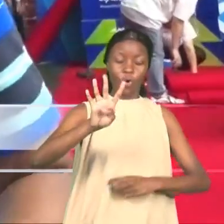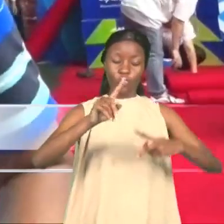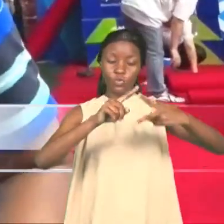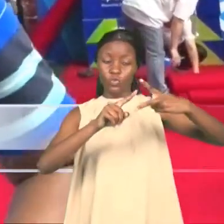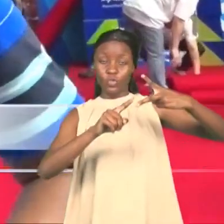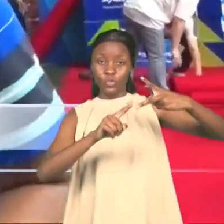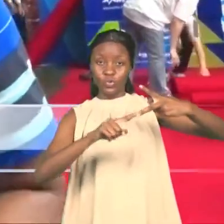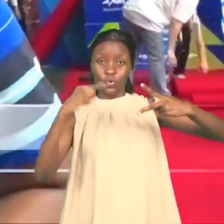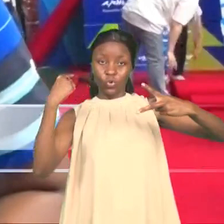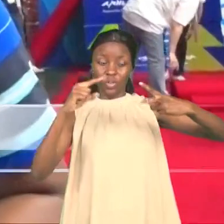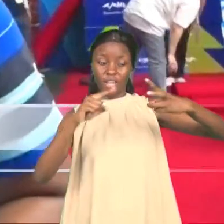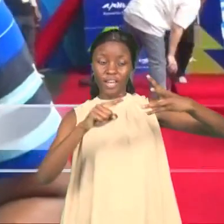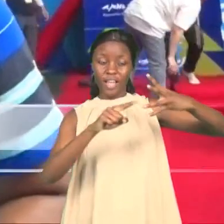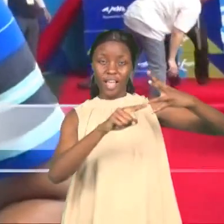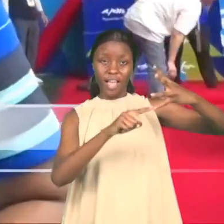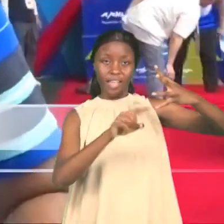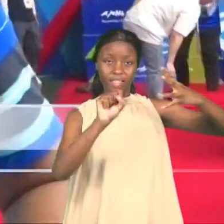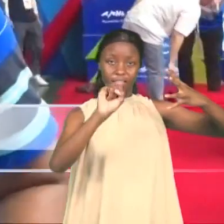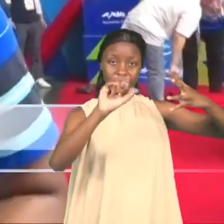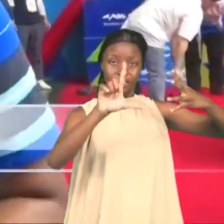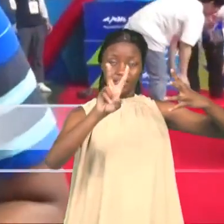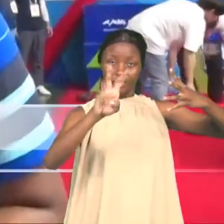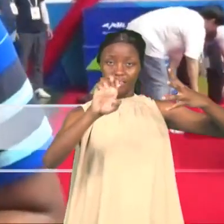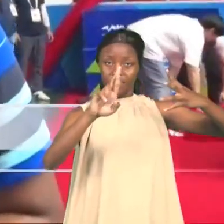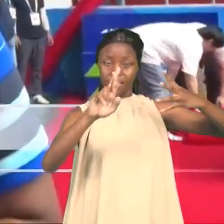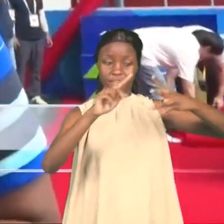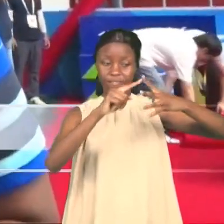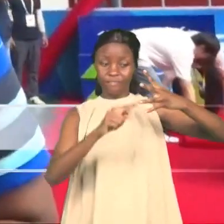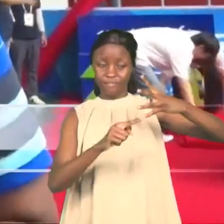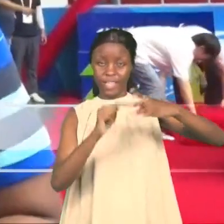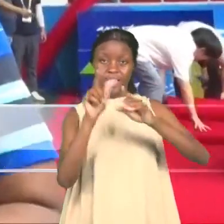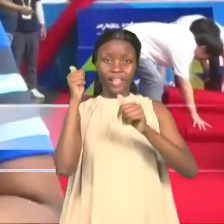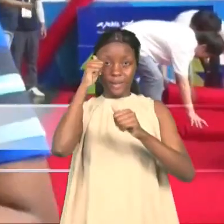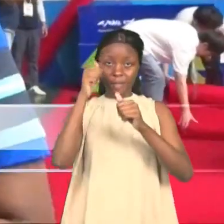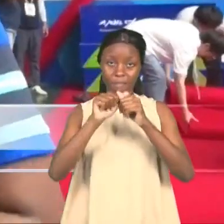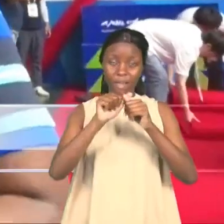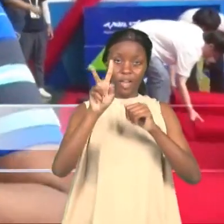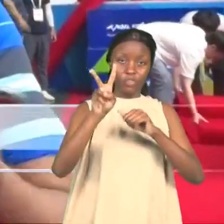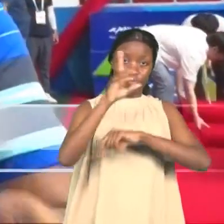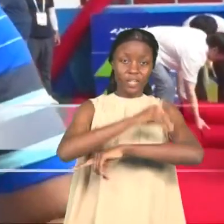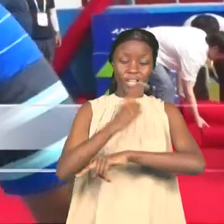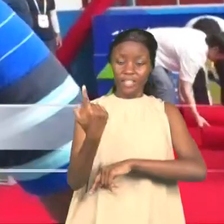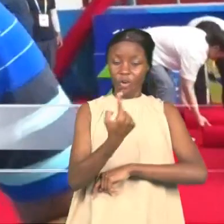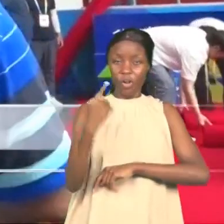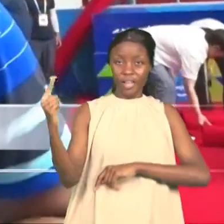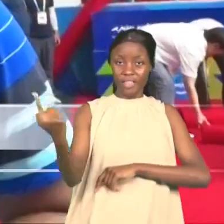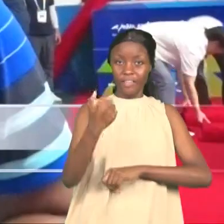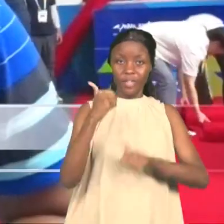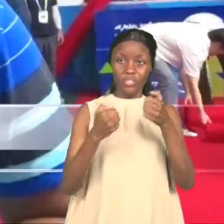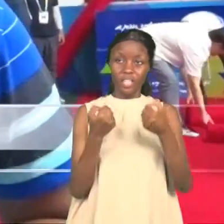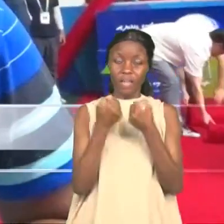na mbili za shaba katika siku ya kwanza ya mashindano haya. Kumbuka ni mashindano ya siku mbili pekee, ikiwa ni makala ya pili. Makala ya kwanza iliandaliwa